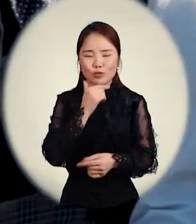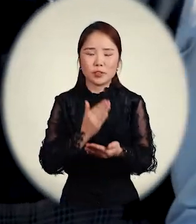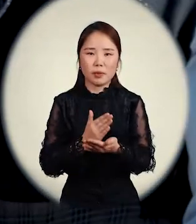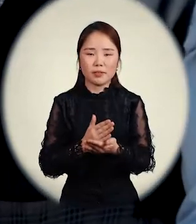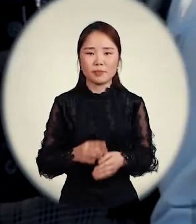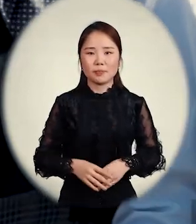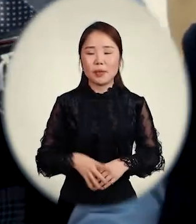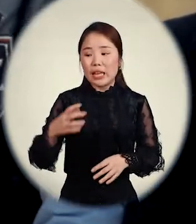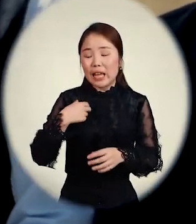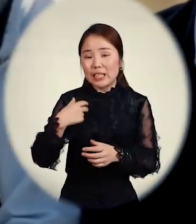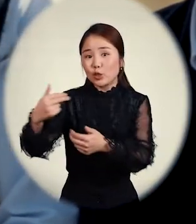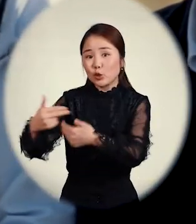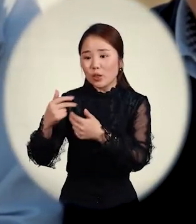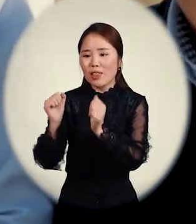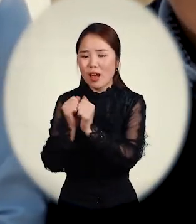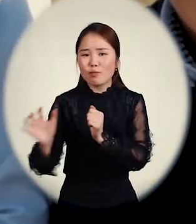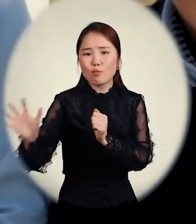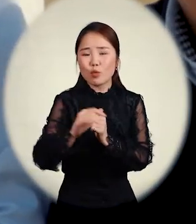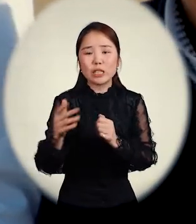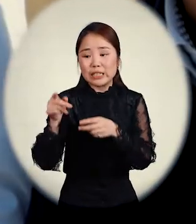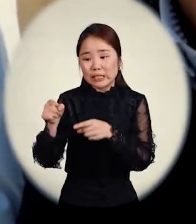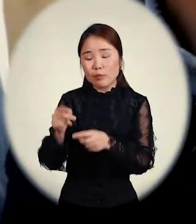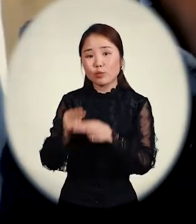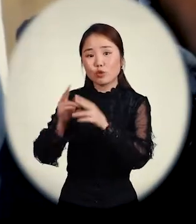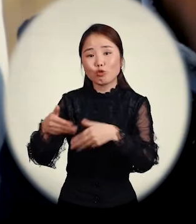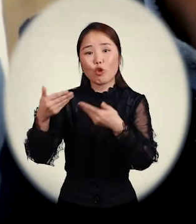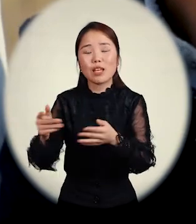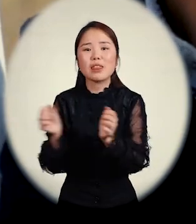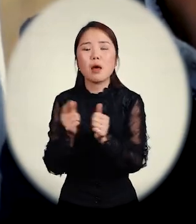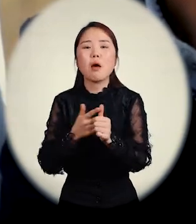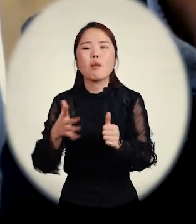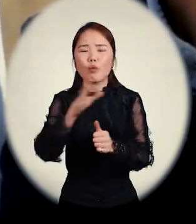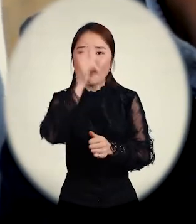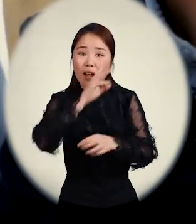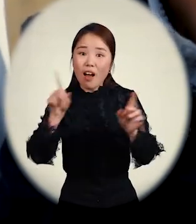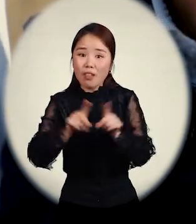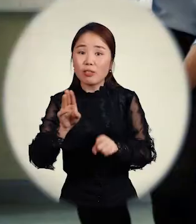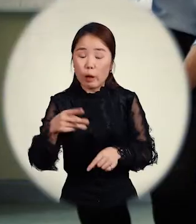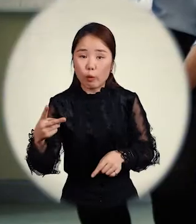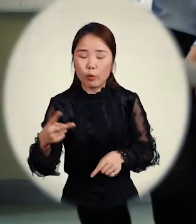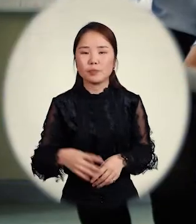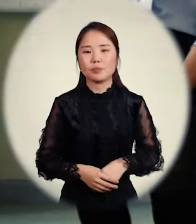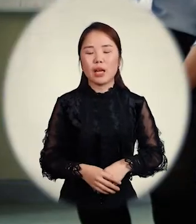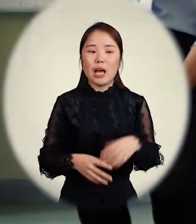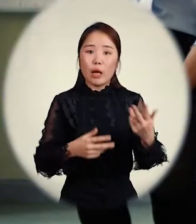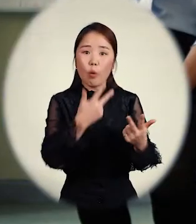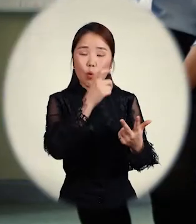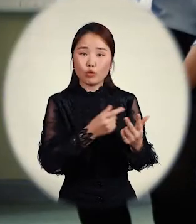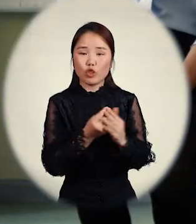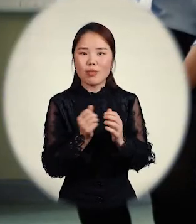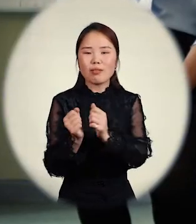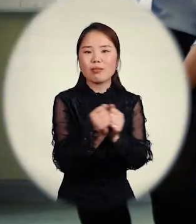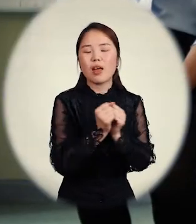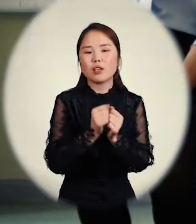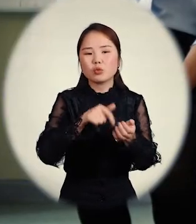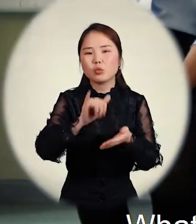за. Надад тусалсан найзууд нь чиний, чамд тусалсан найзууд нь чиний бурхан байх юм биш тийм ээ. За, та гөр ерөнхийдөө найз нөхөрлөлийн талаар